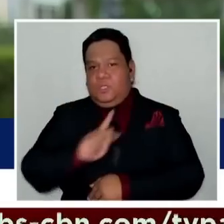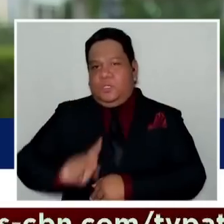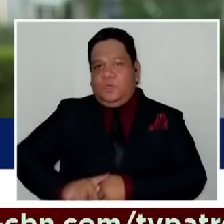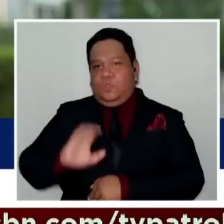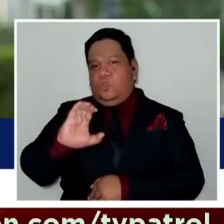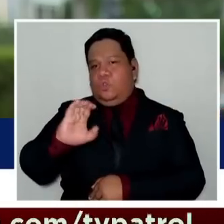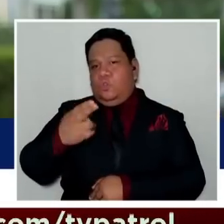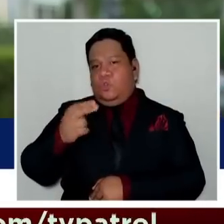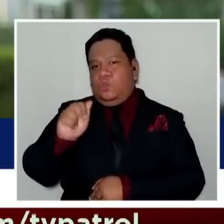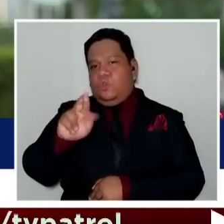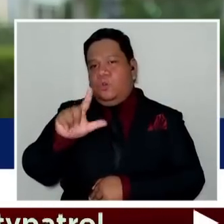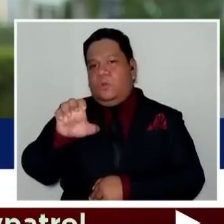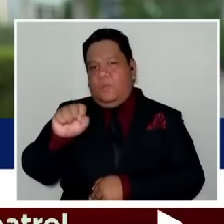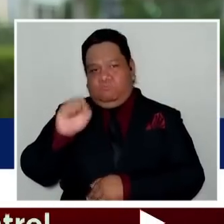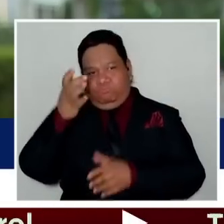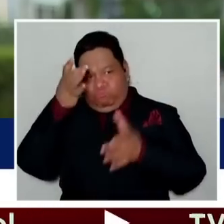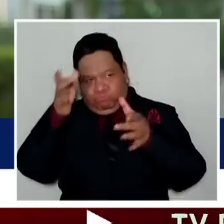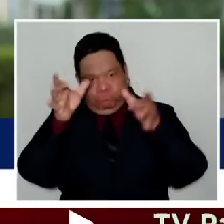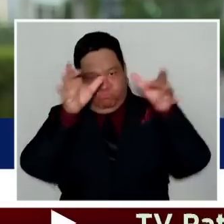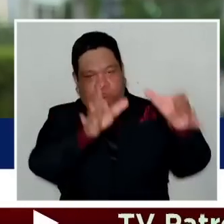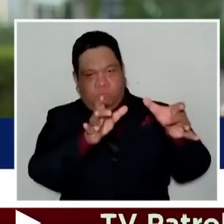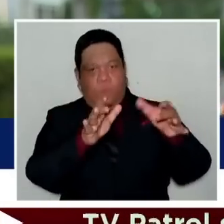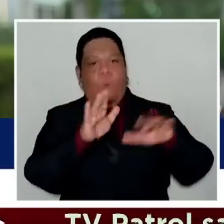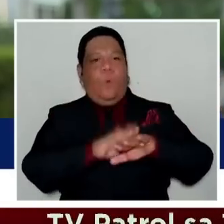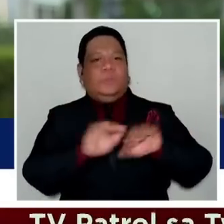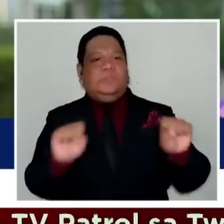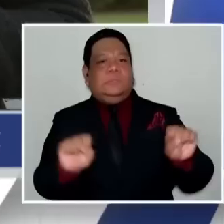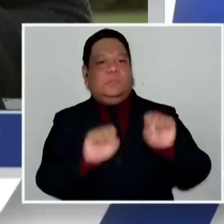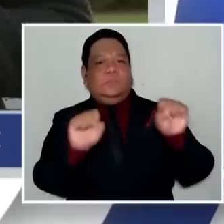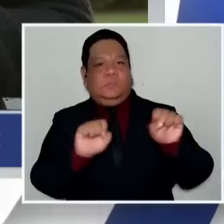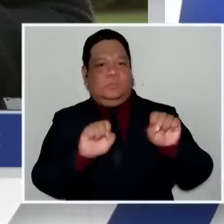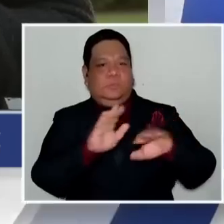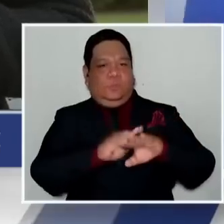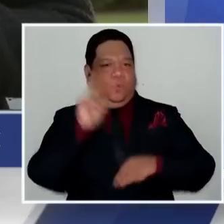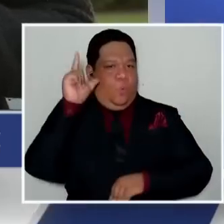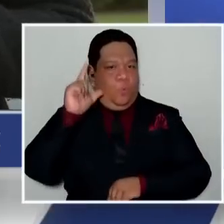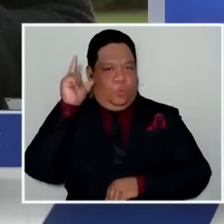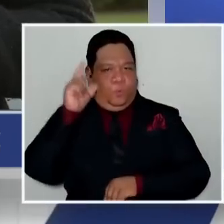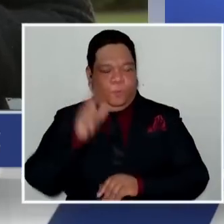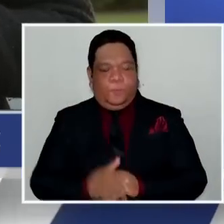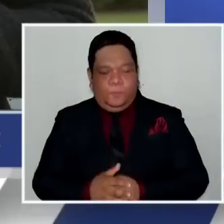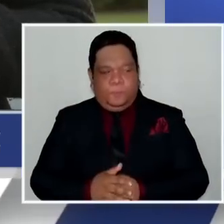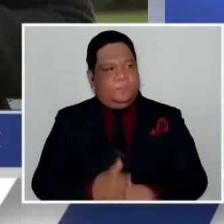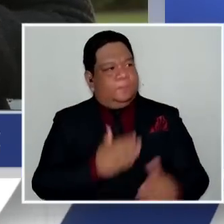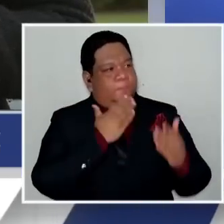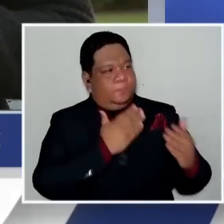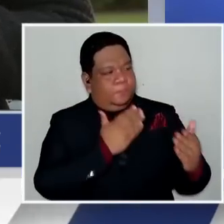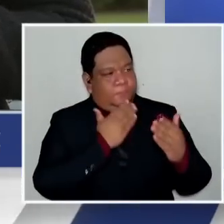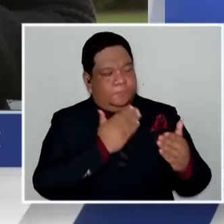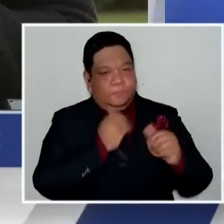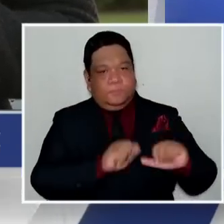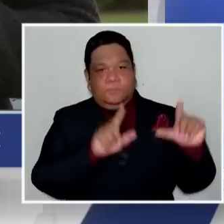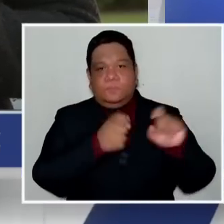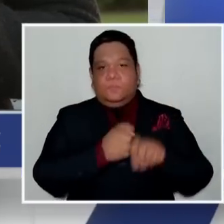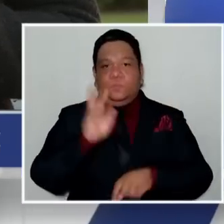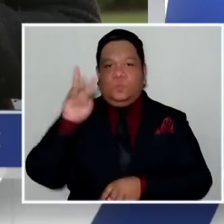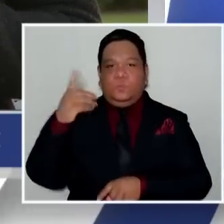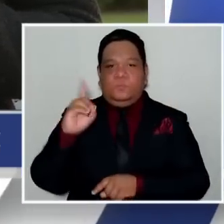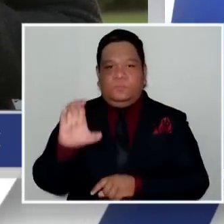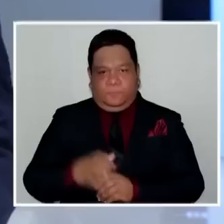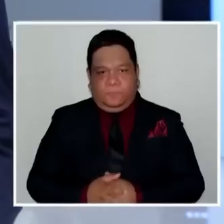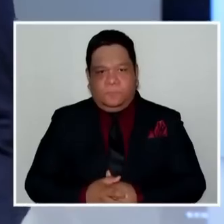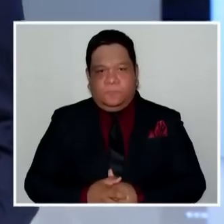III. At gaganapin yan Sabado naman sa London, kabayan. Maraming salamat, Pia Gutierrez, live mula sa Washington, D.C.